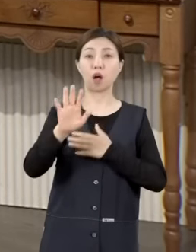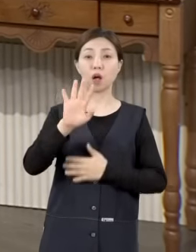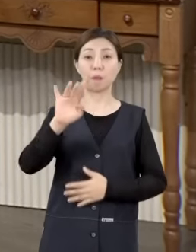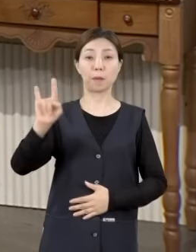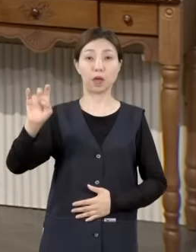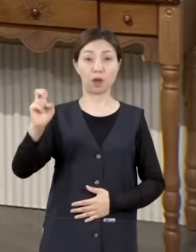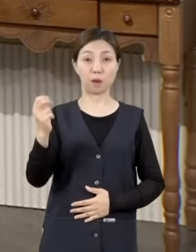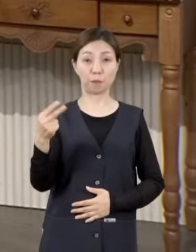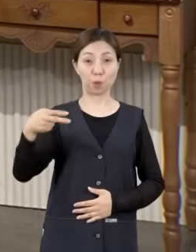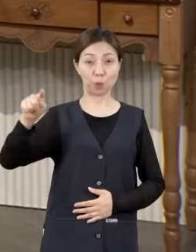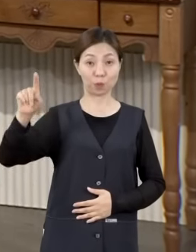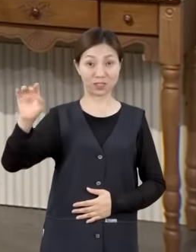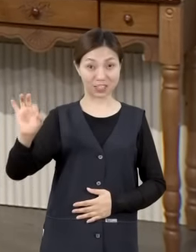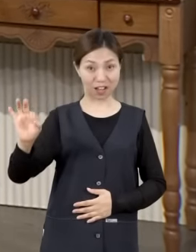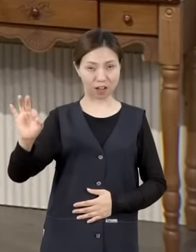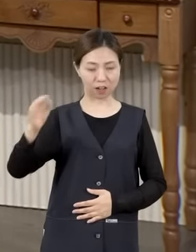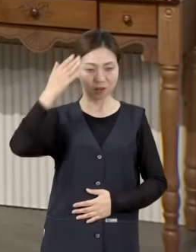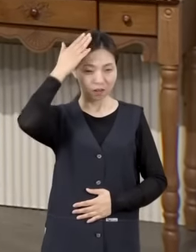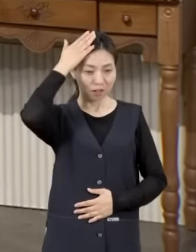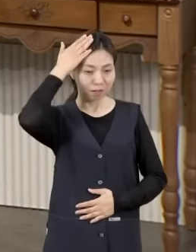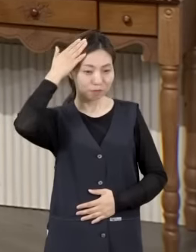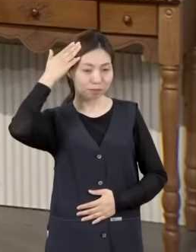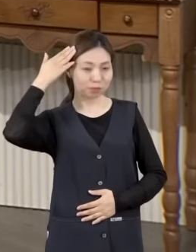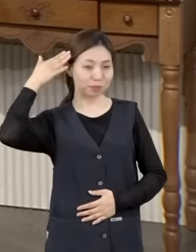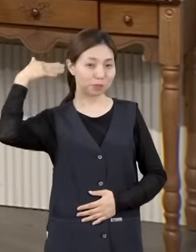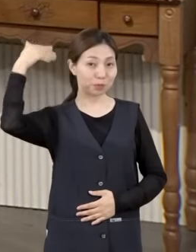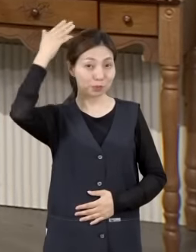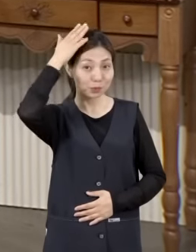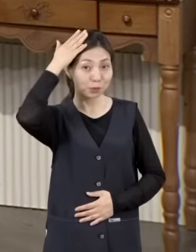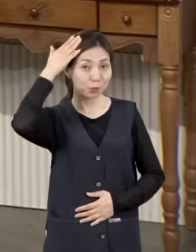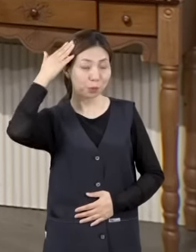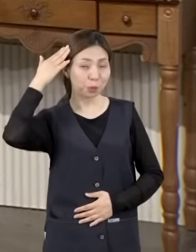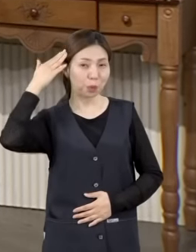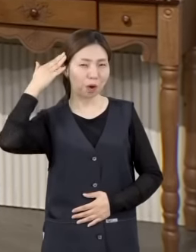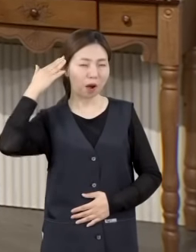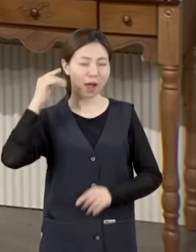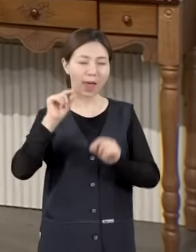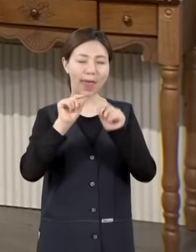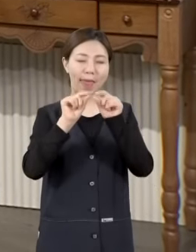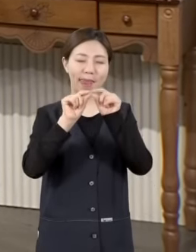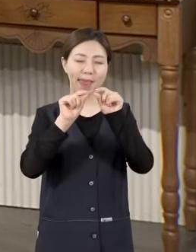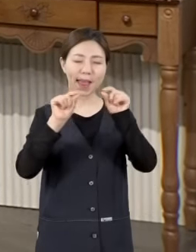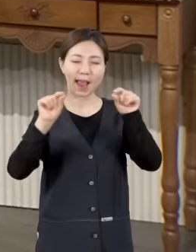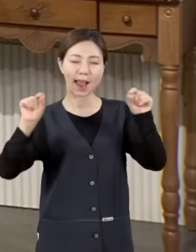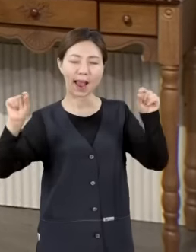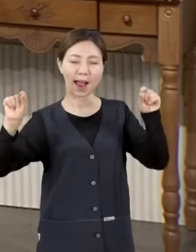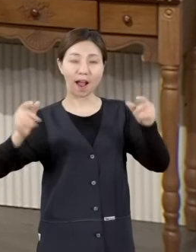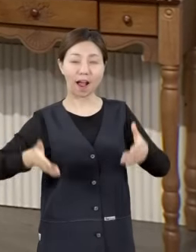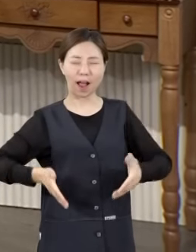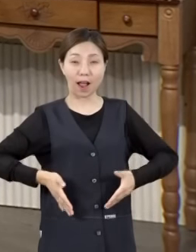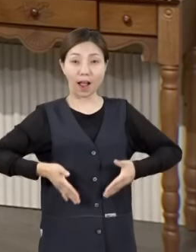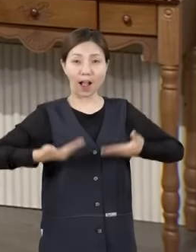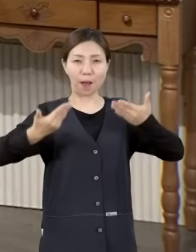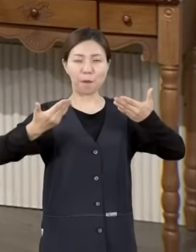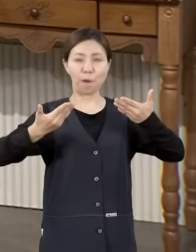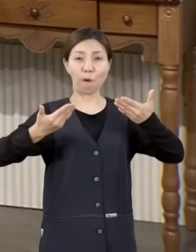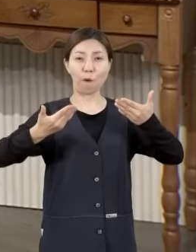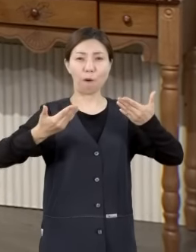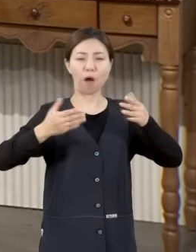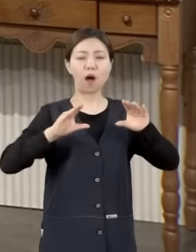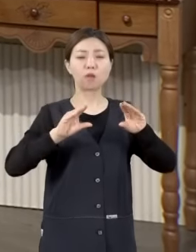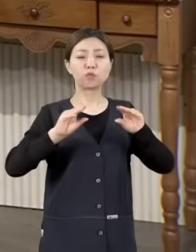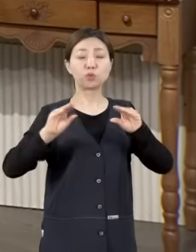깨셨어요 후에도대 묘상 보살님이 쓰다듬어 주신 아주